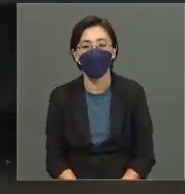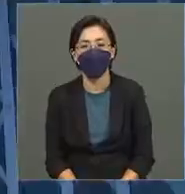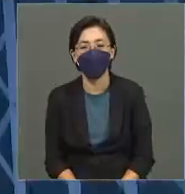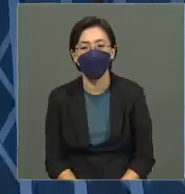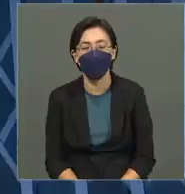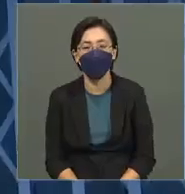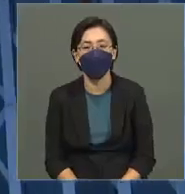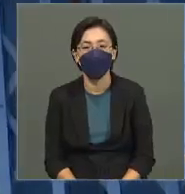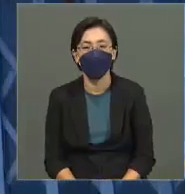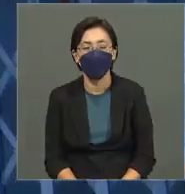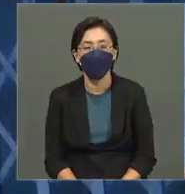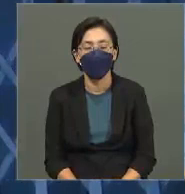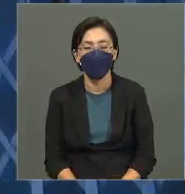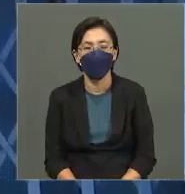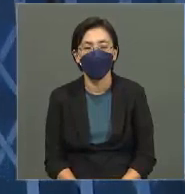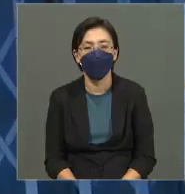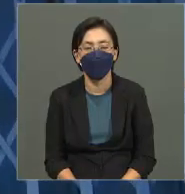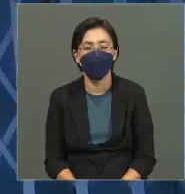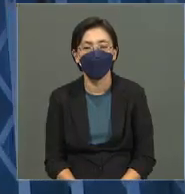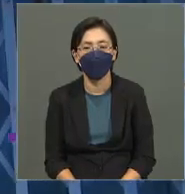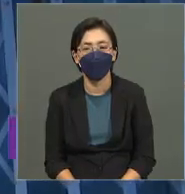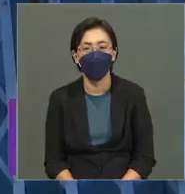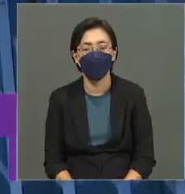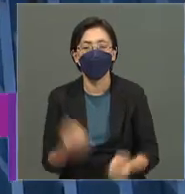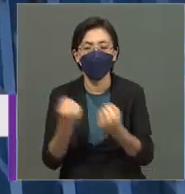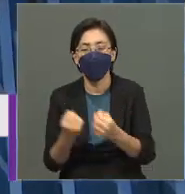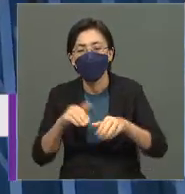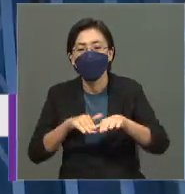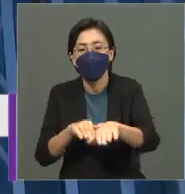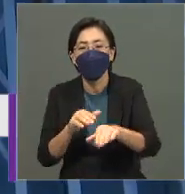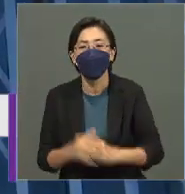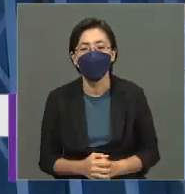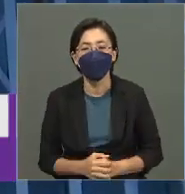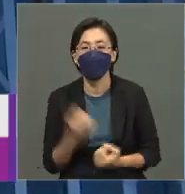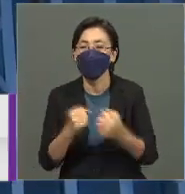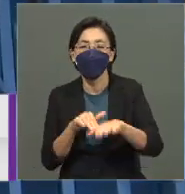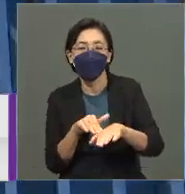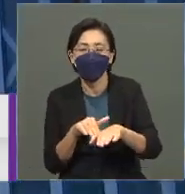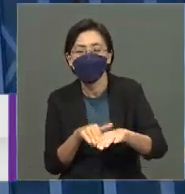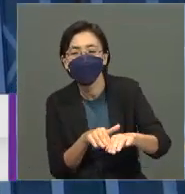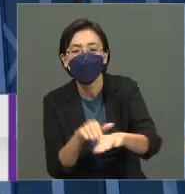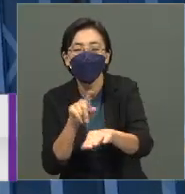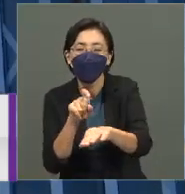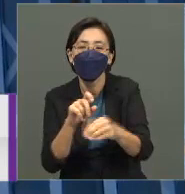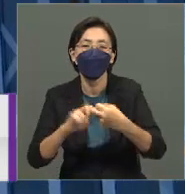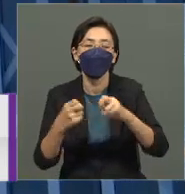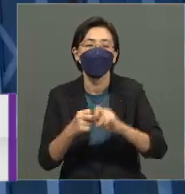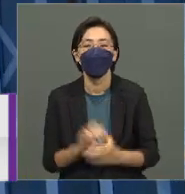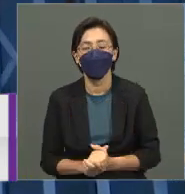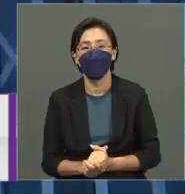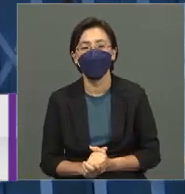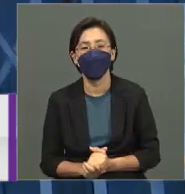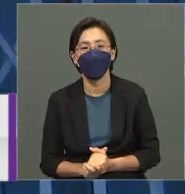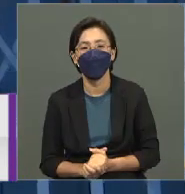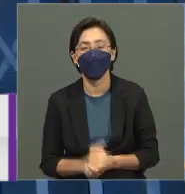เครื่องรถพ่วง2คันเอาออกไม่ได้ออกไม่ทันออกไป